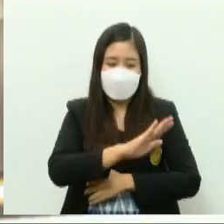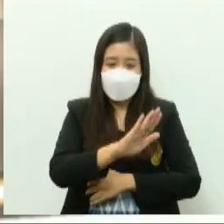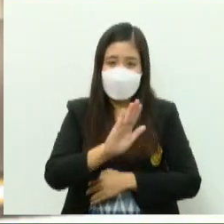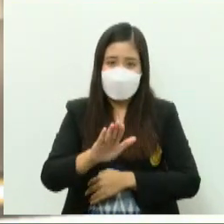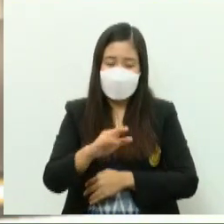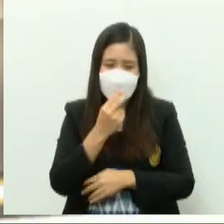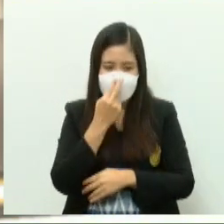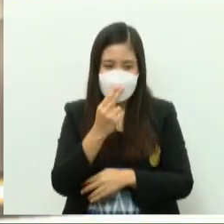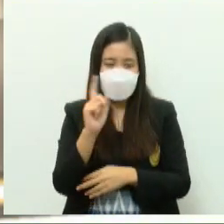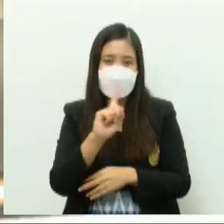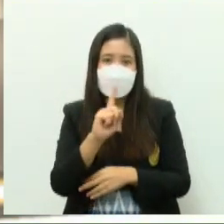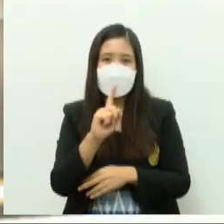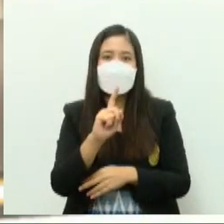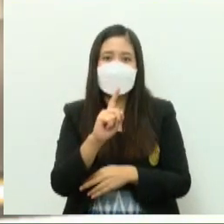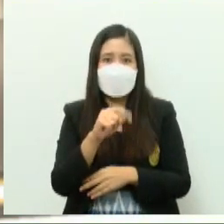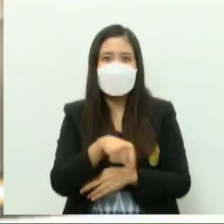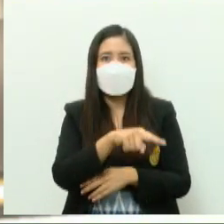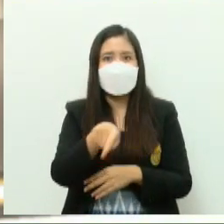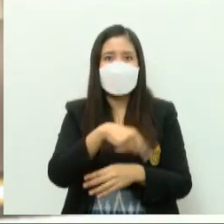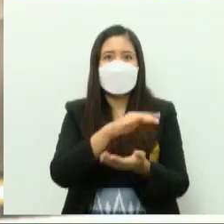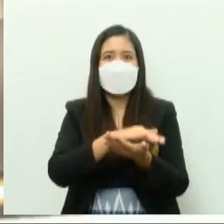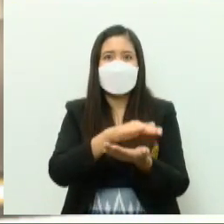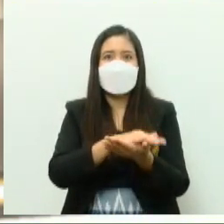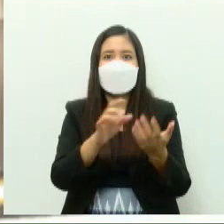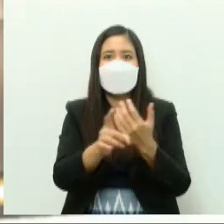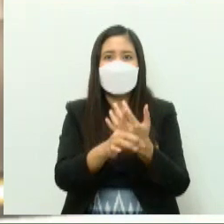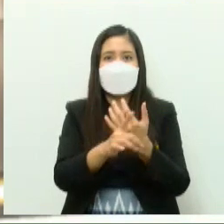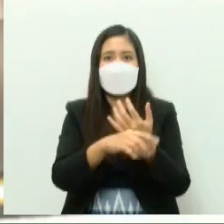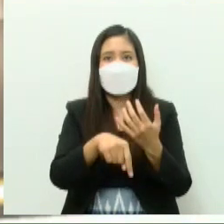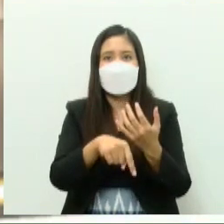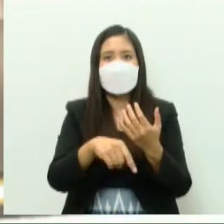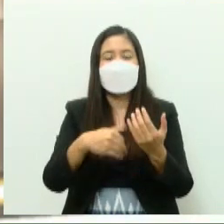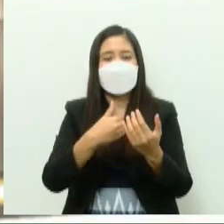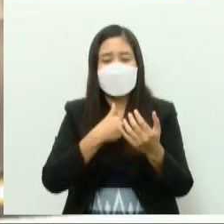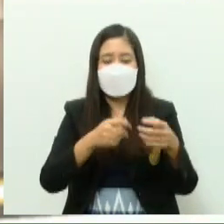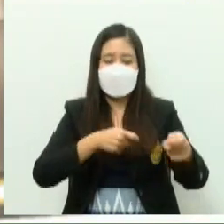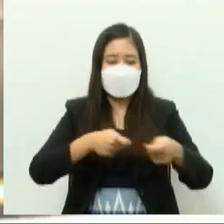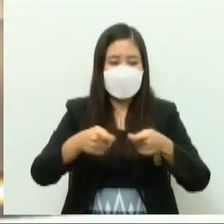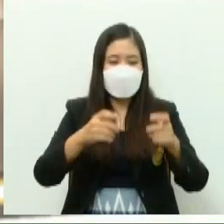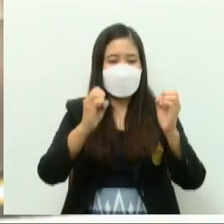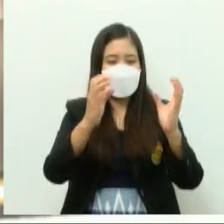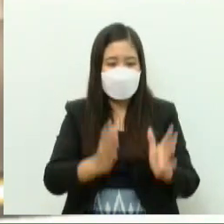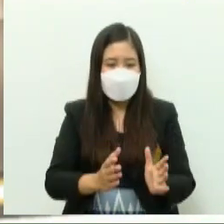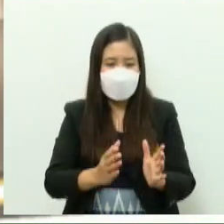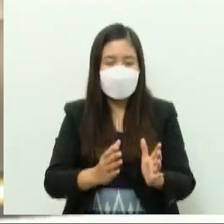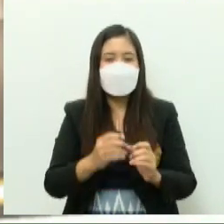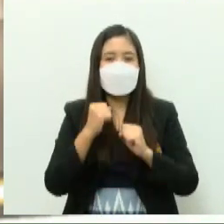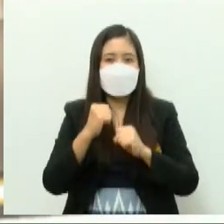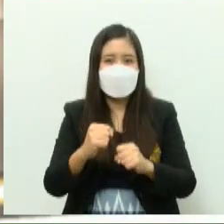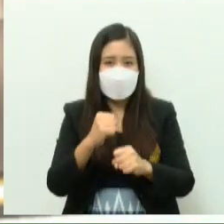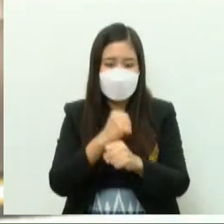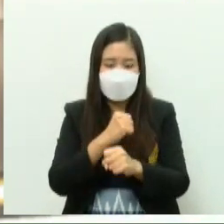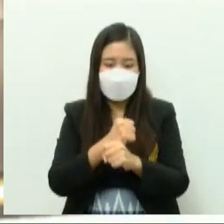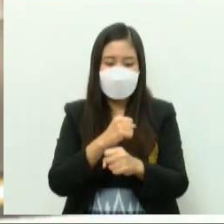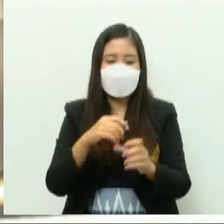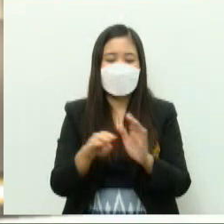แสดงให้เห็นได้ว่าทางท่านผู้บริหารโรงเรียนก็ดีทางข้าราชการครูบุคลากรทางการศึกษาพยายามที่จะดำเนินการในเรื่อง